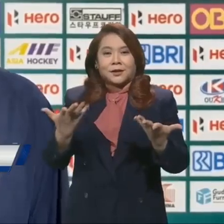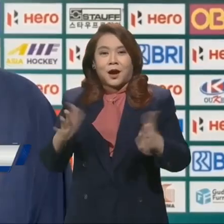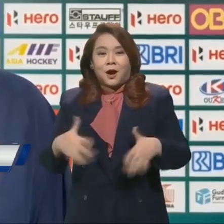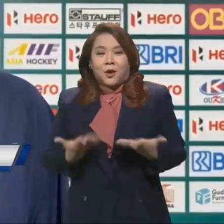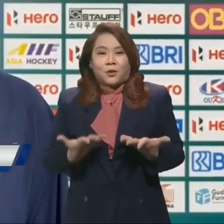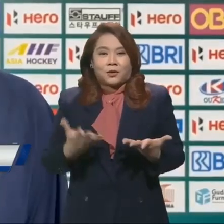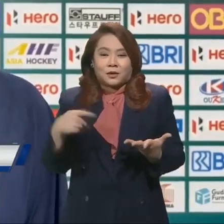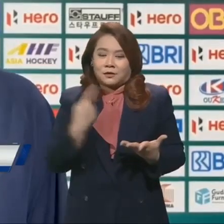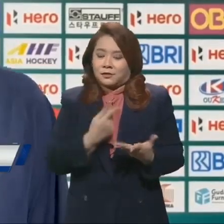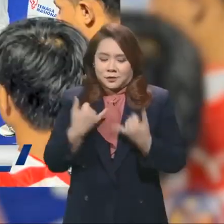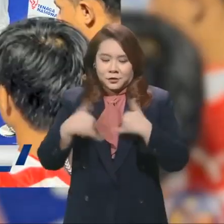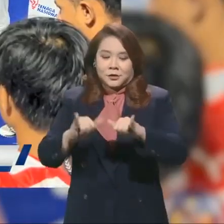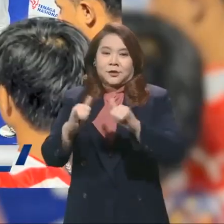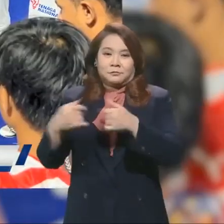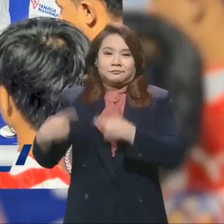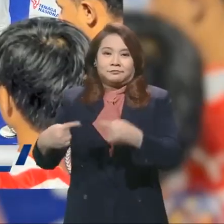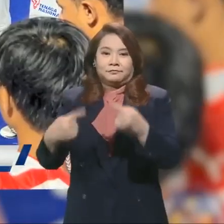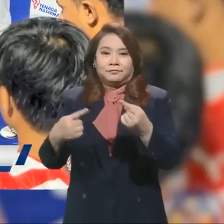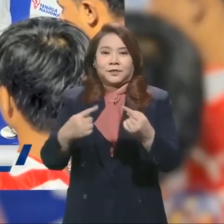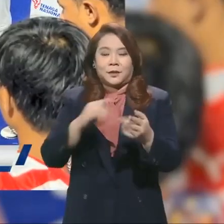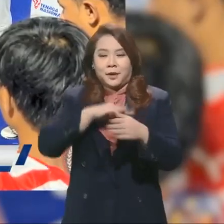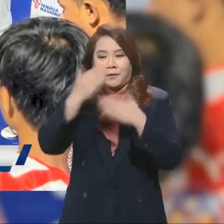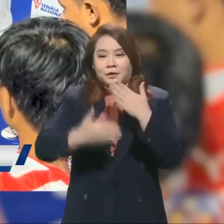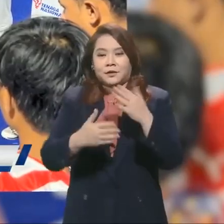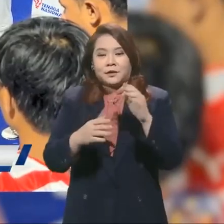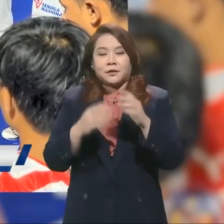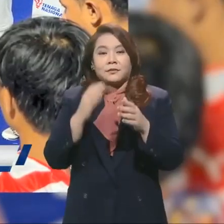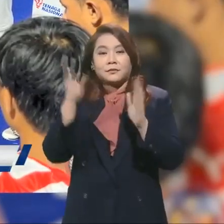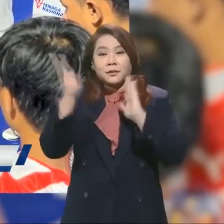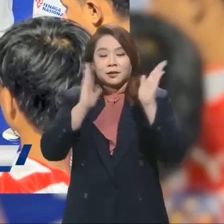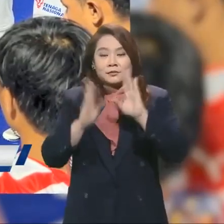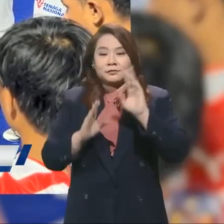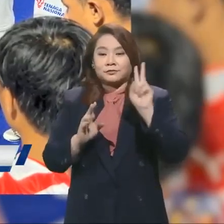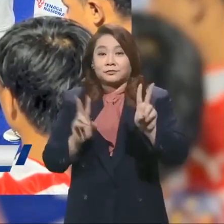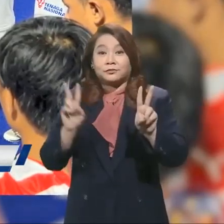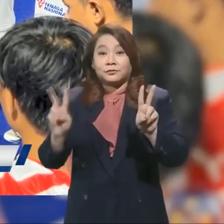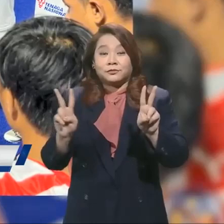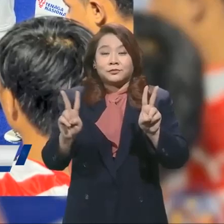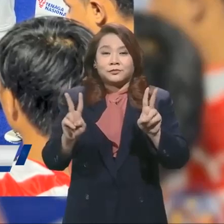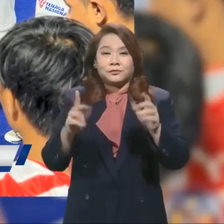still keep fighting until the end. Malaysia yang seri dua sama menentang Korea Selatan